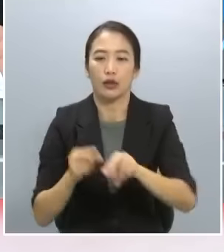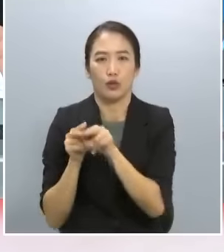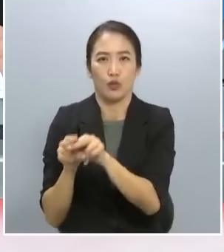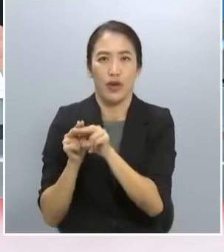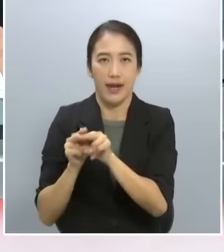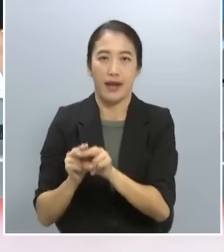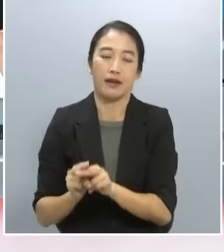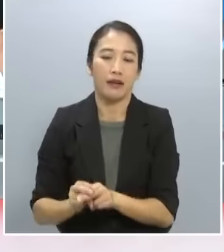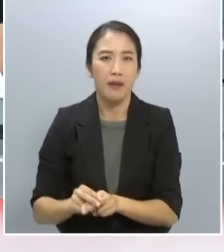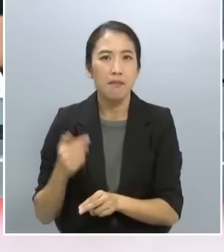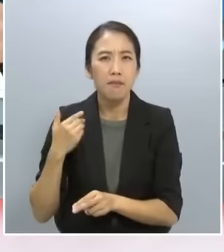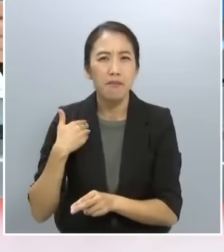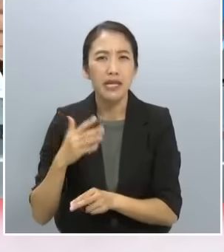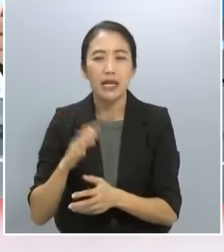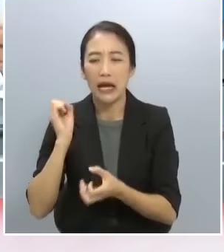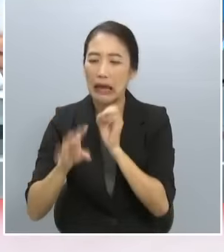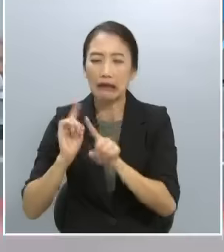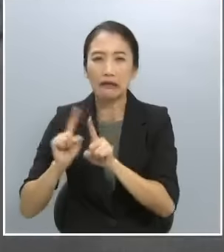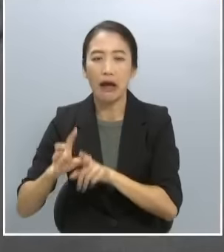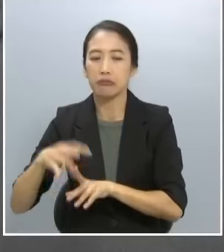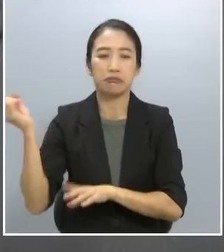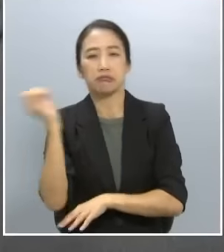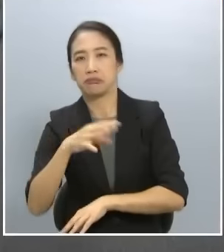ด้วย ใช ่โอ้ลงไปดูหน่อยคุณผู้ชมครับ